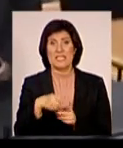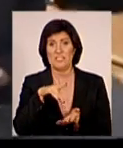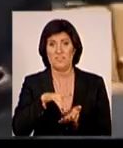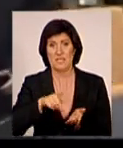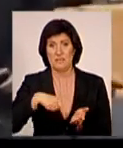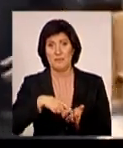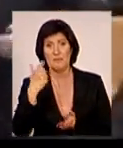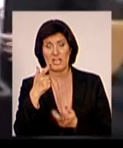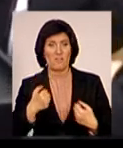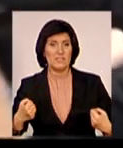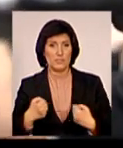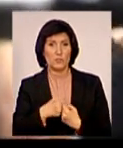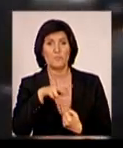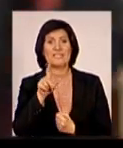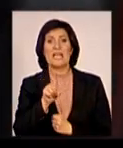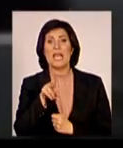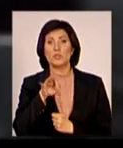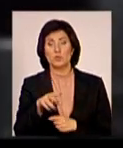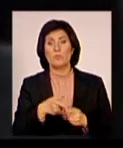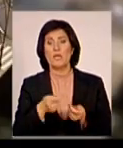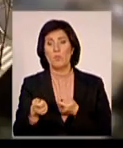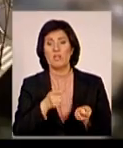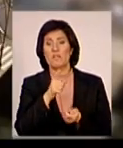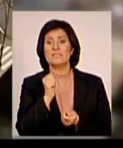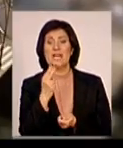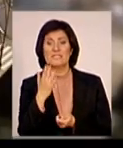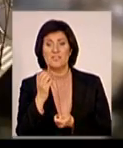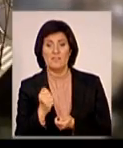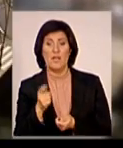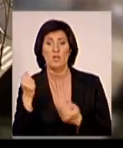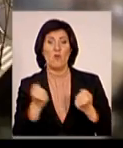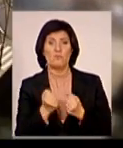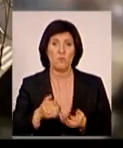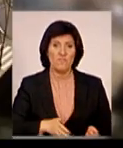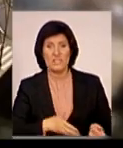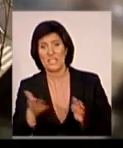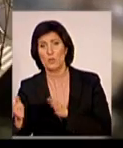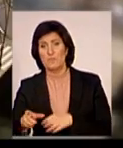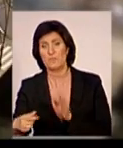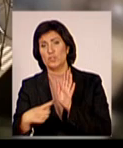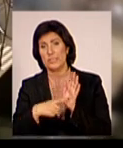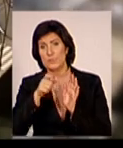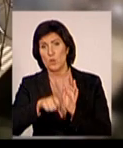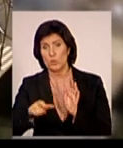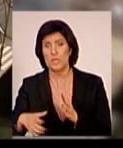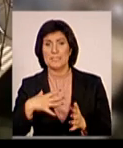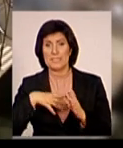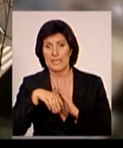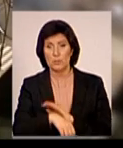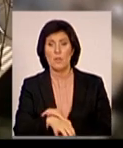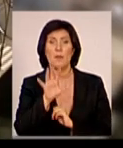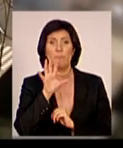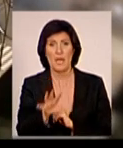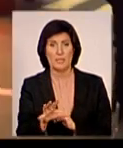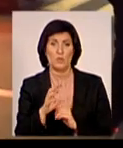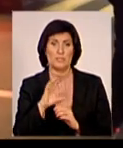центрі Харкова він зіткнувся з «Лексусом», яким керувала Олена Зайцева. Її авто відкинуло на тротуар. Шестеро людей загинули,